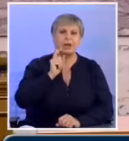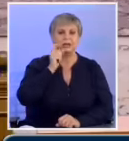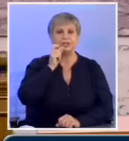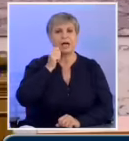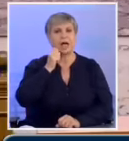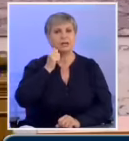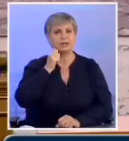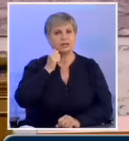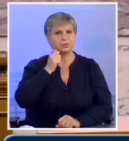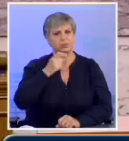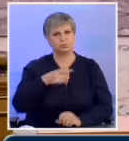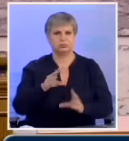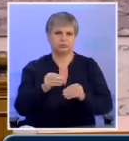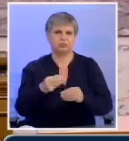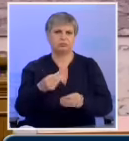που